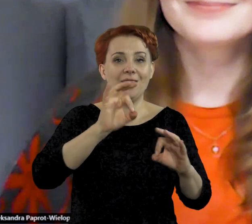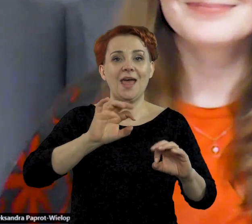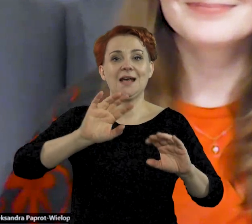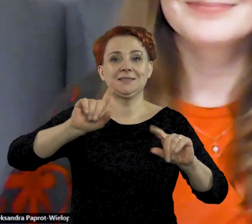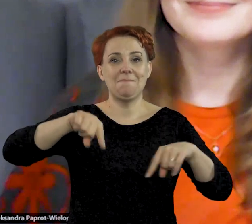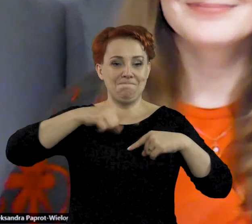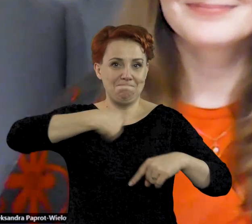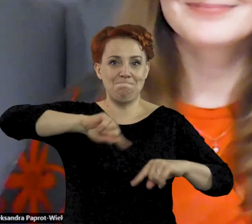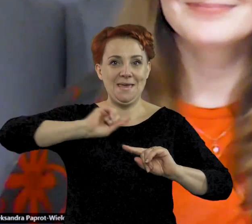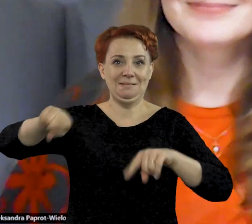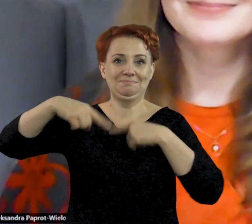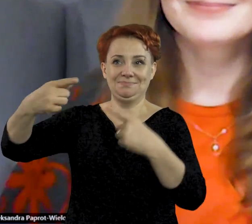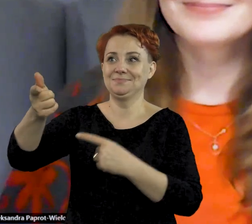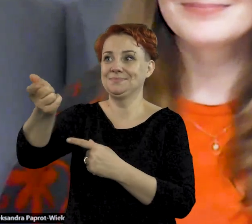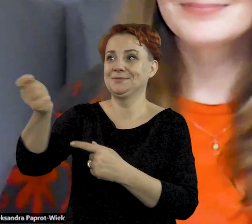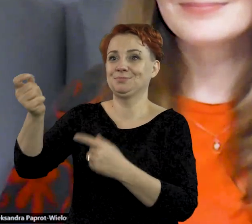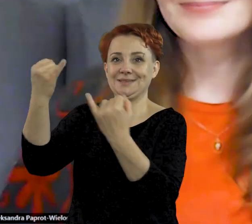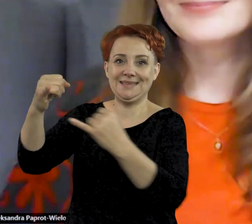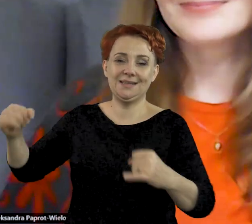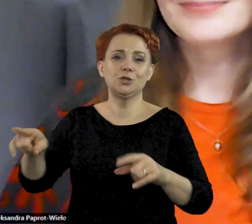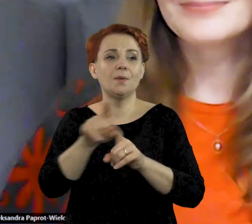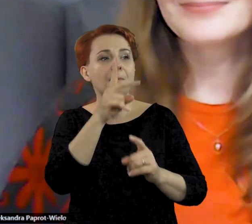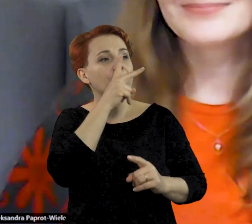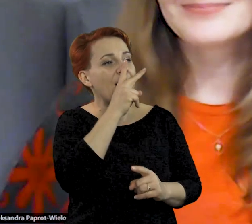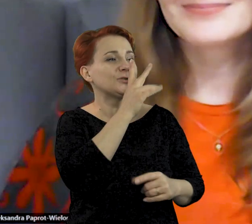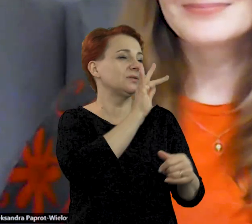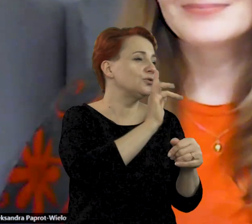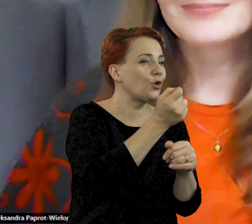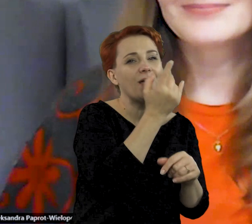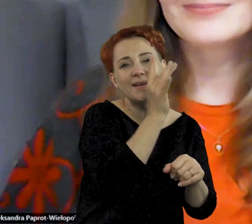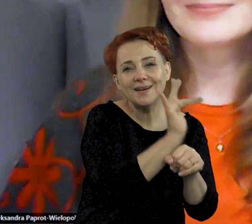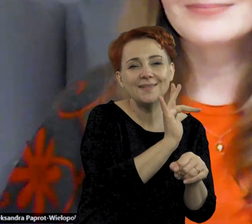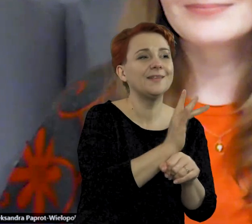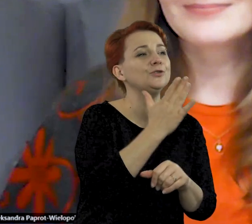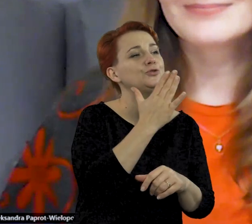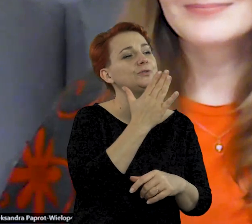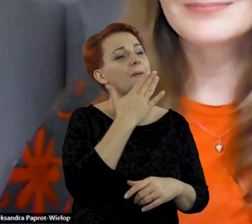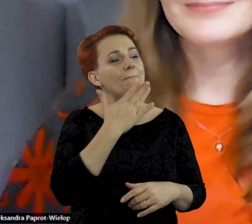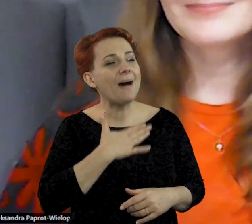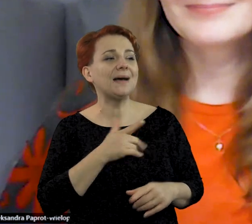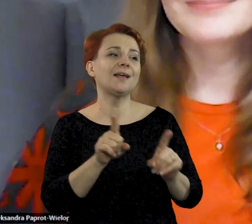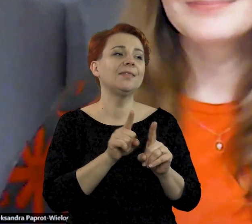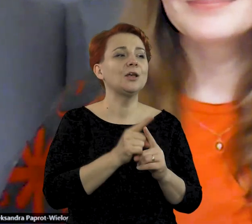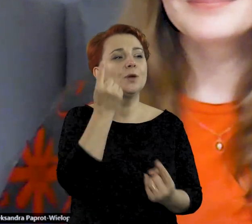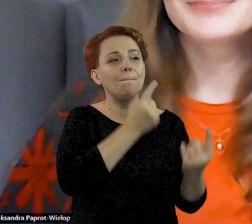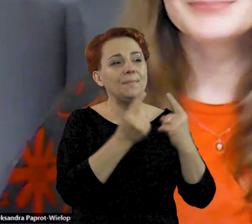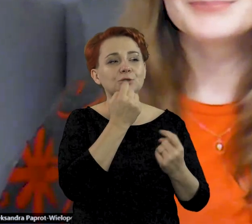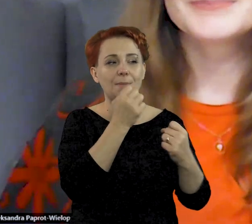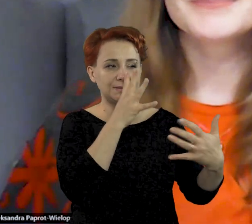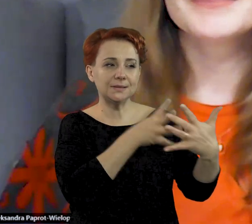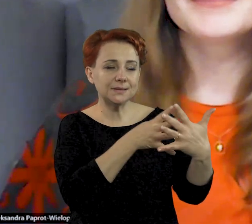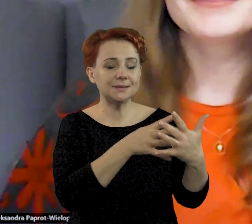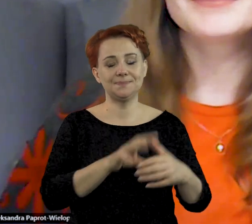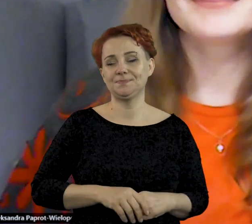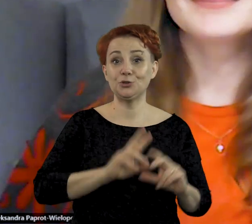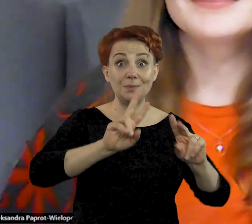do poznawania takiego też krytycznego, autorefleksyjnego przekazywali dalej. Bardzo Wam dziękuję za